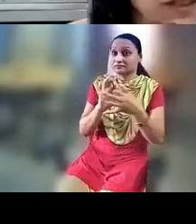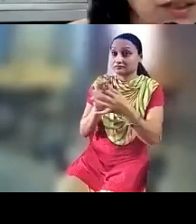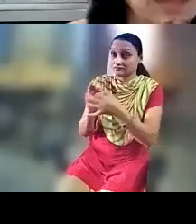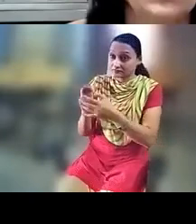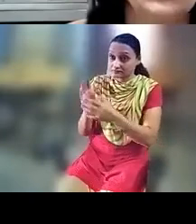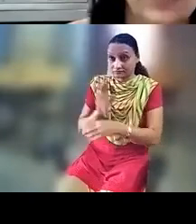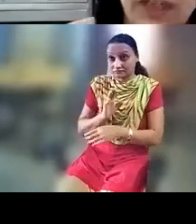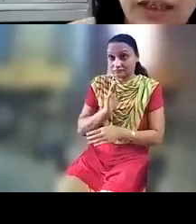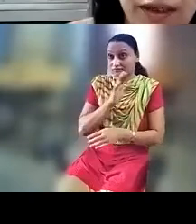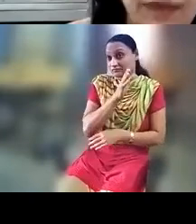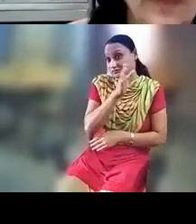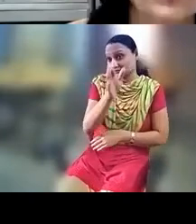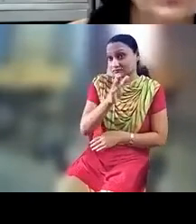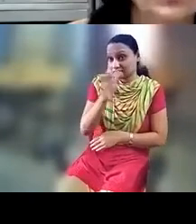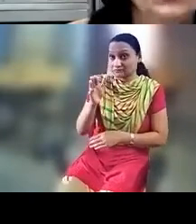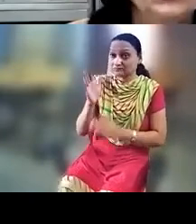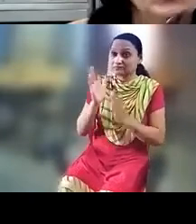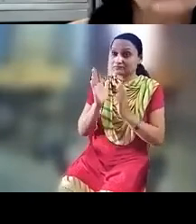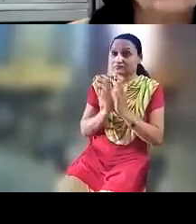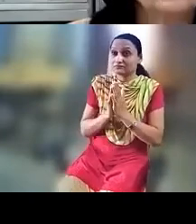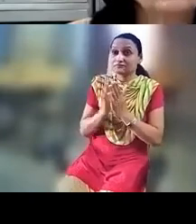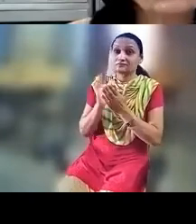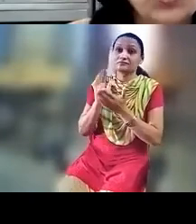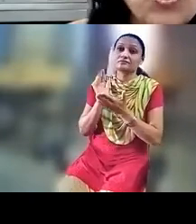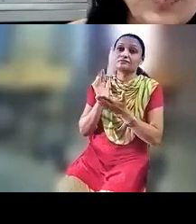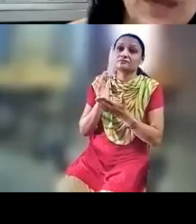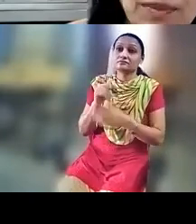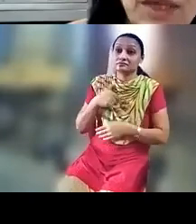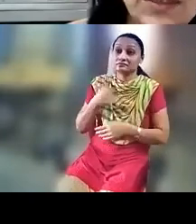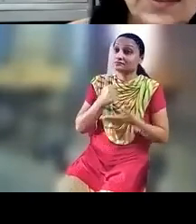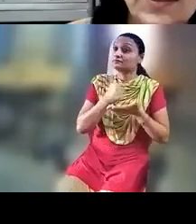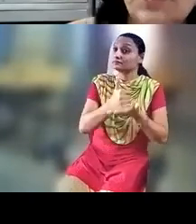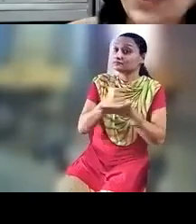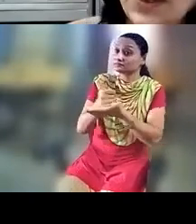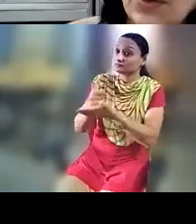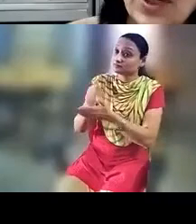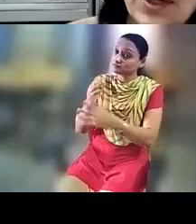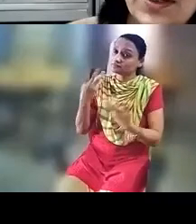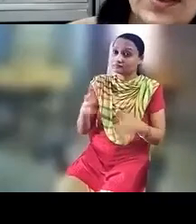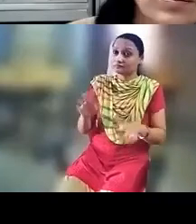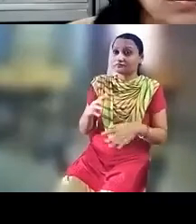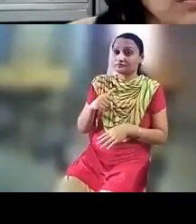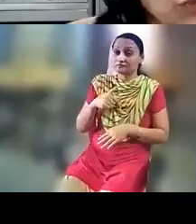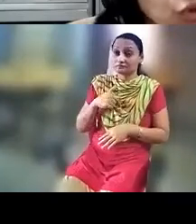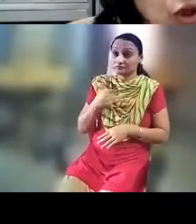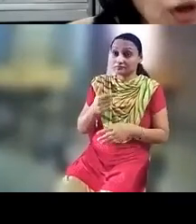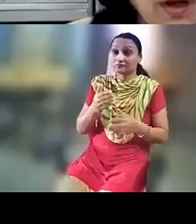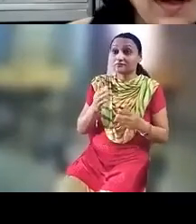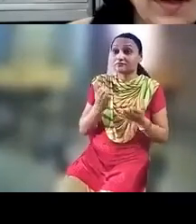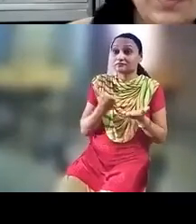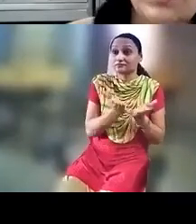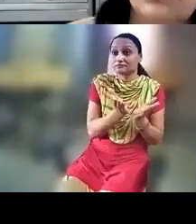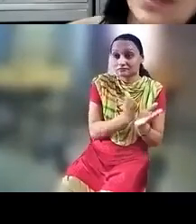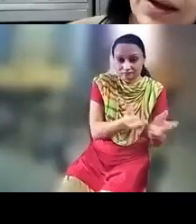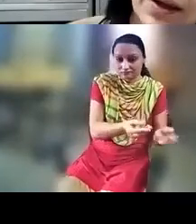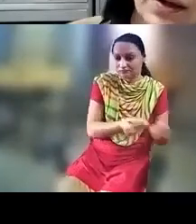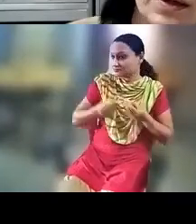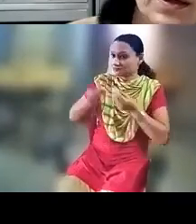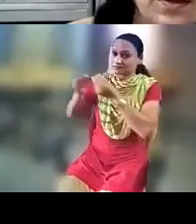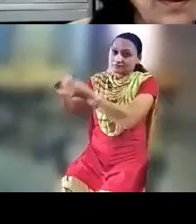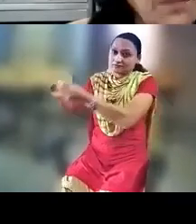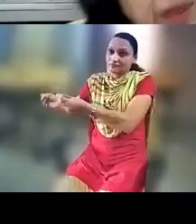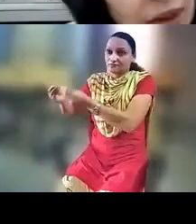न किसी तरह से सेवा करते हैं। वो कुछ भी काम कर सकते हैं, प्लेटें उठाना, कुछ और रखना,